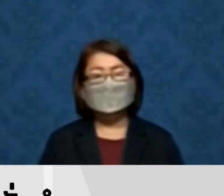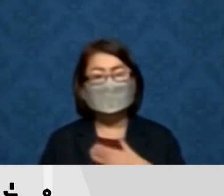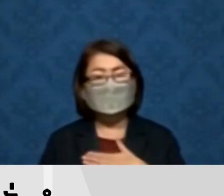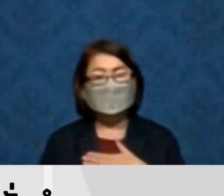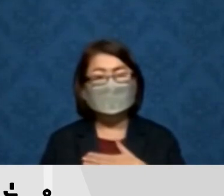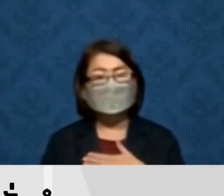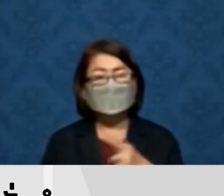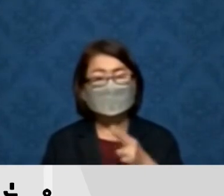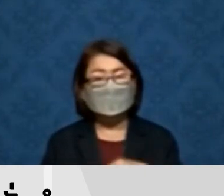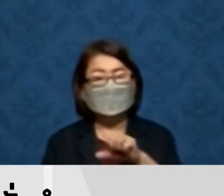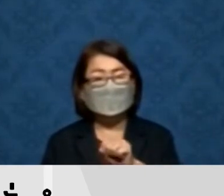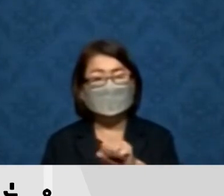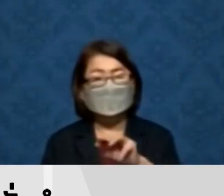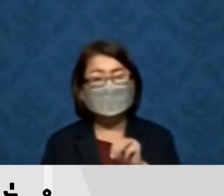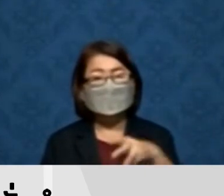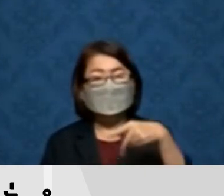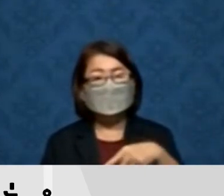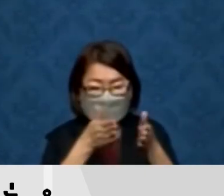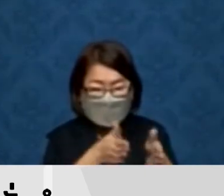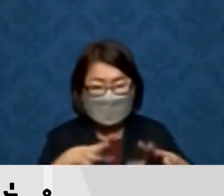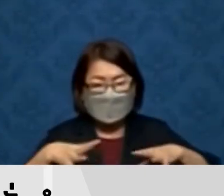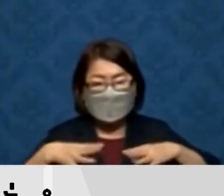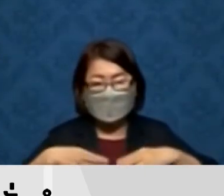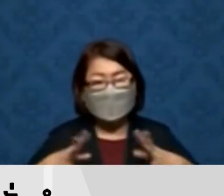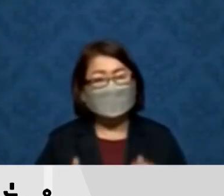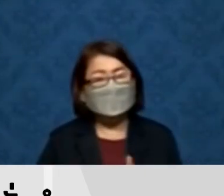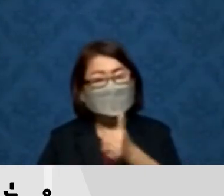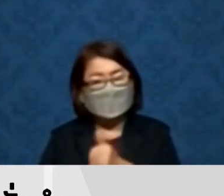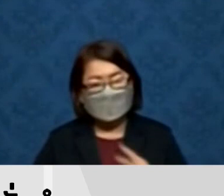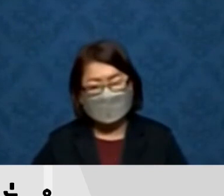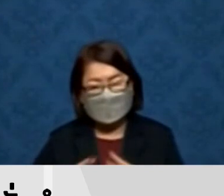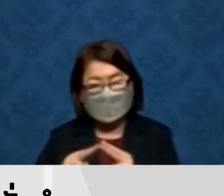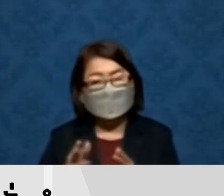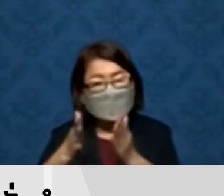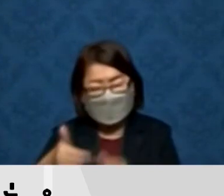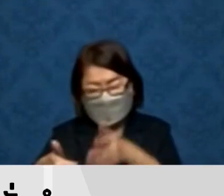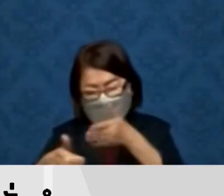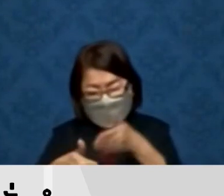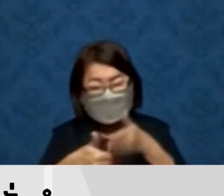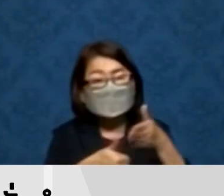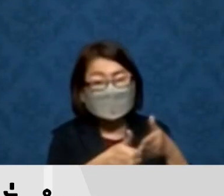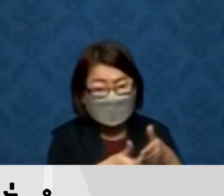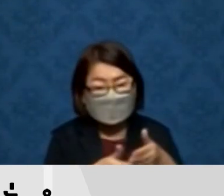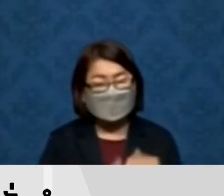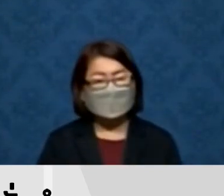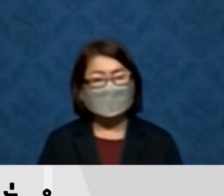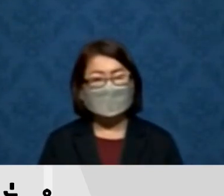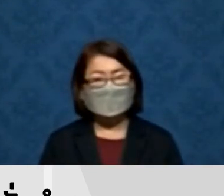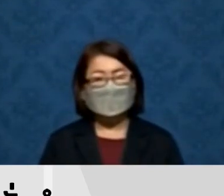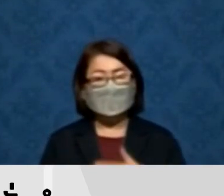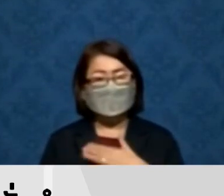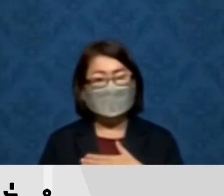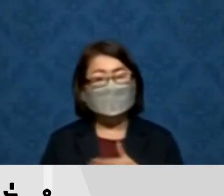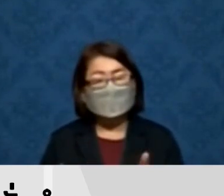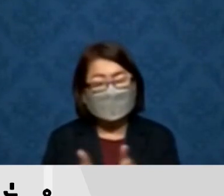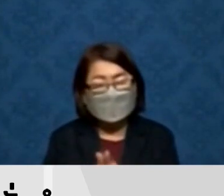การปฏิบัติหน้าที่โดยมิชอบและไม่สุจริตส่งผลให้การกลายพันธุ์ของโรคติดเชื้อโควิด-19 ในระยะเพียง4เดือนเสร็จมีผู้ติดเชื้อเกือบ 900,000 คนและเสียชีวิตกว่า 7,000 คน